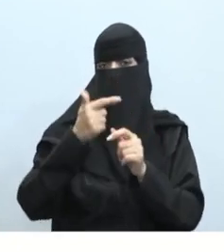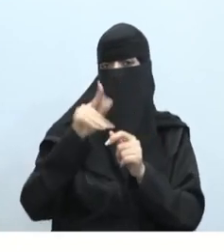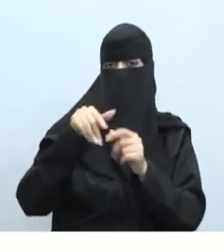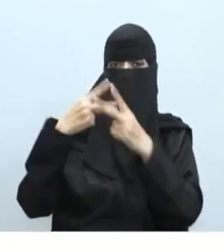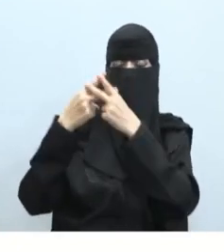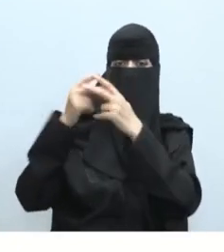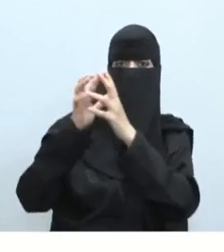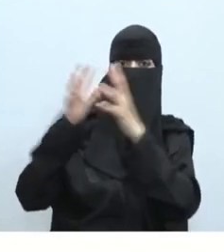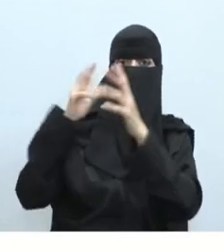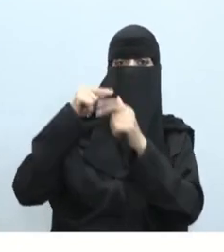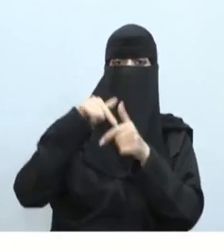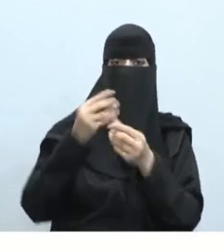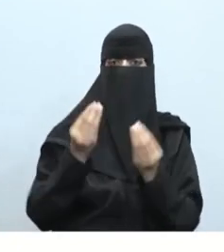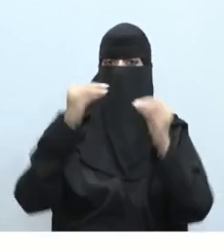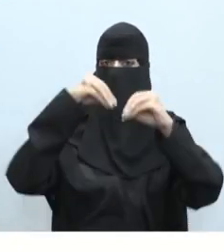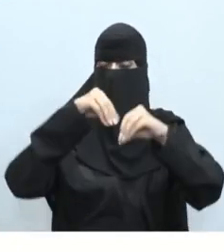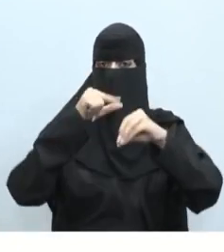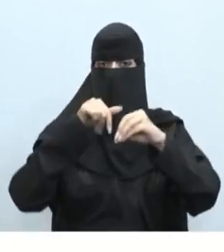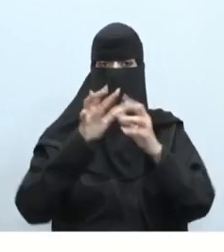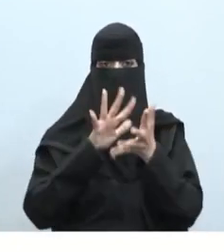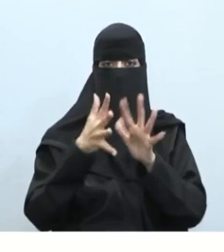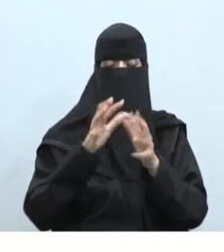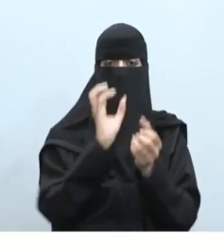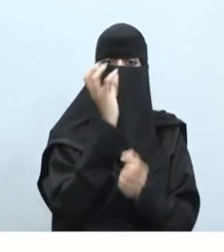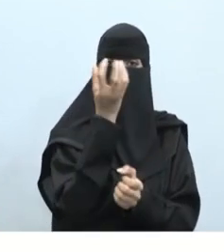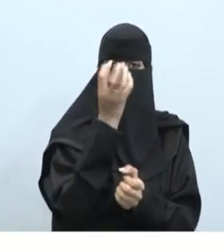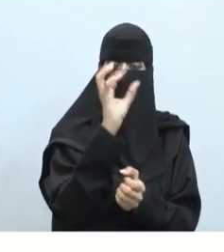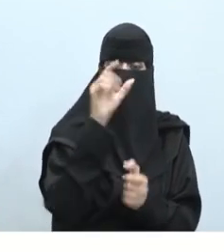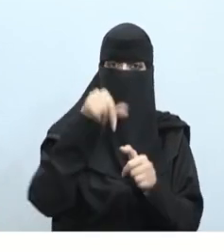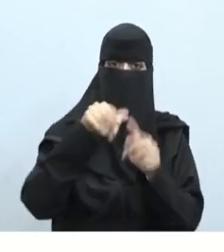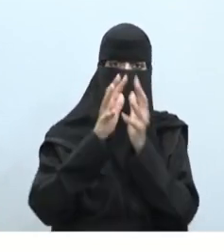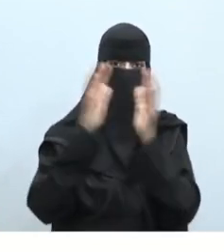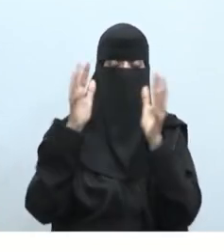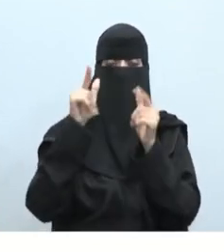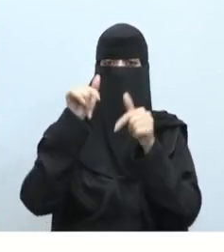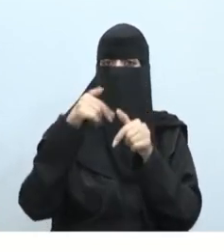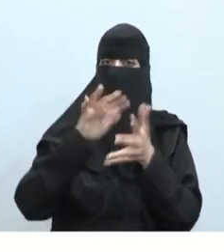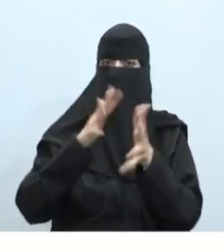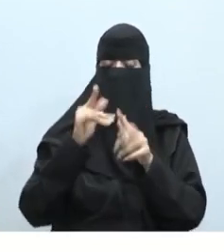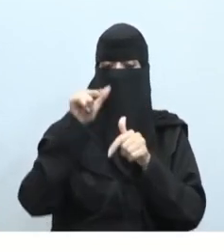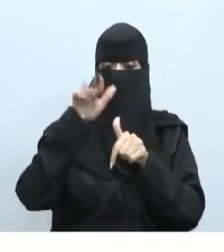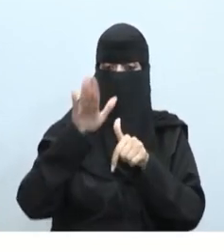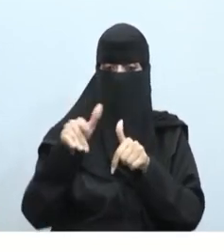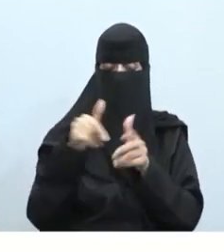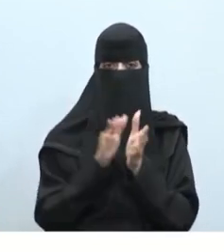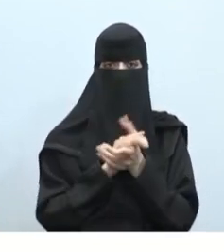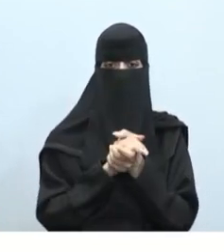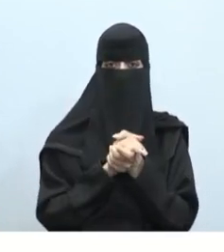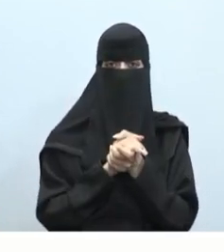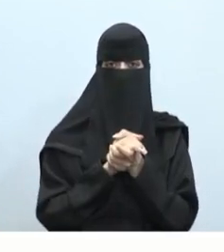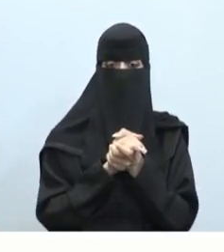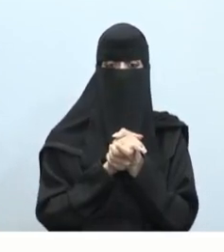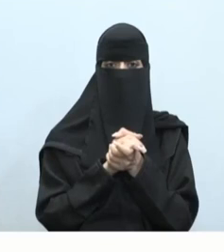فهو لا يزيد كثيرا عن حجم بعض الكواكب الكبيره ولكن بعضها ابنائي وبناته